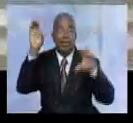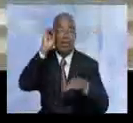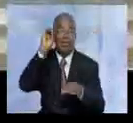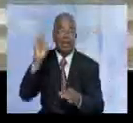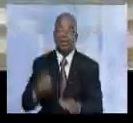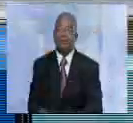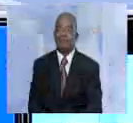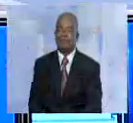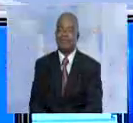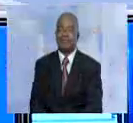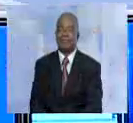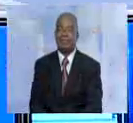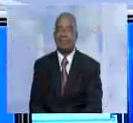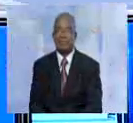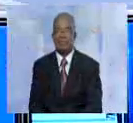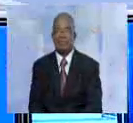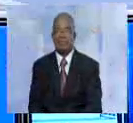exemple.